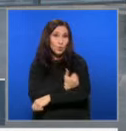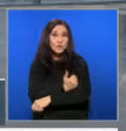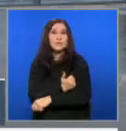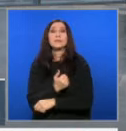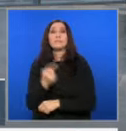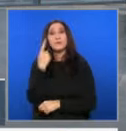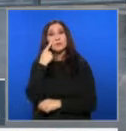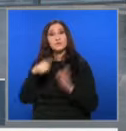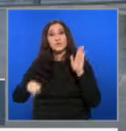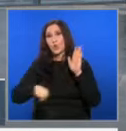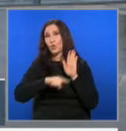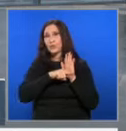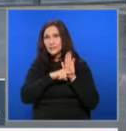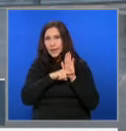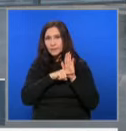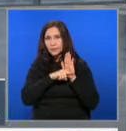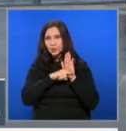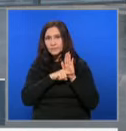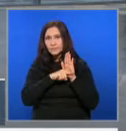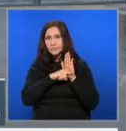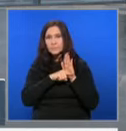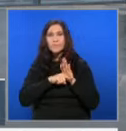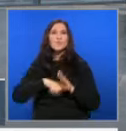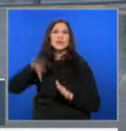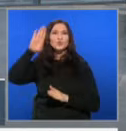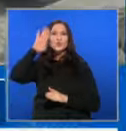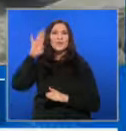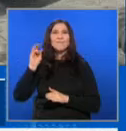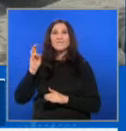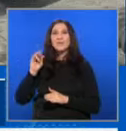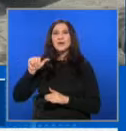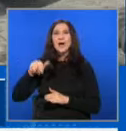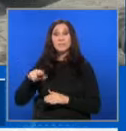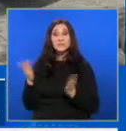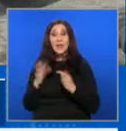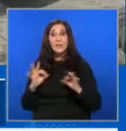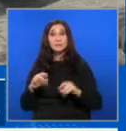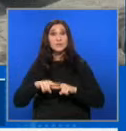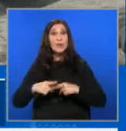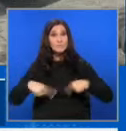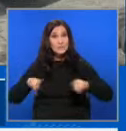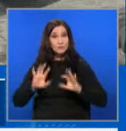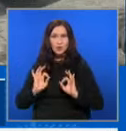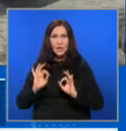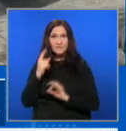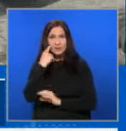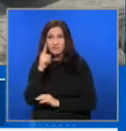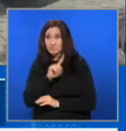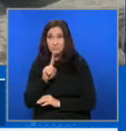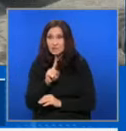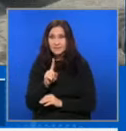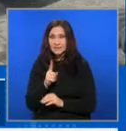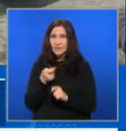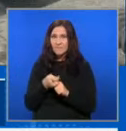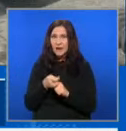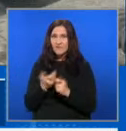били отрицателни. На служителя на НАП стана ясно в съдебната зала, че такива тестове не са